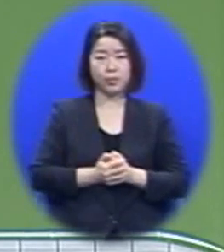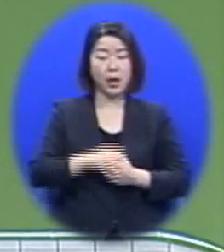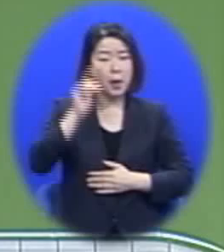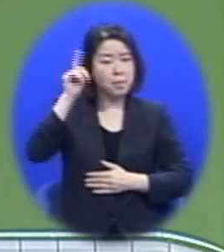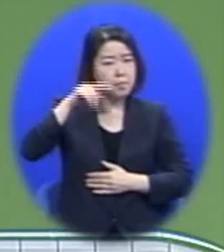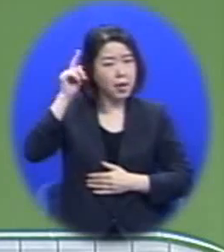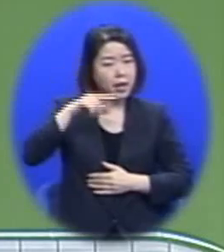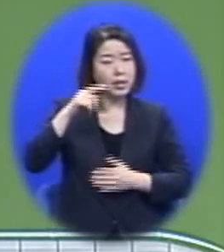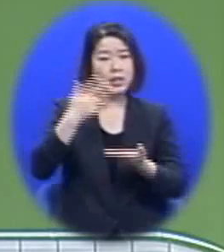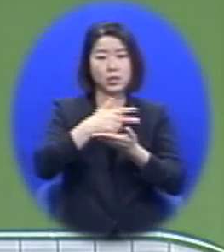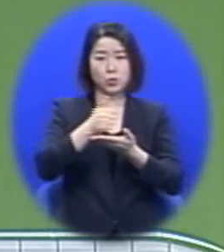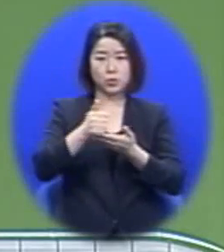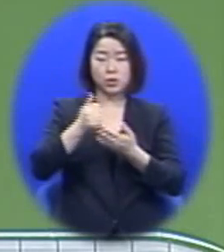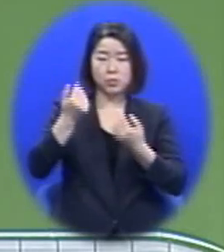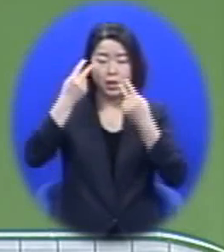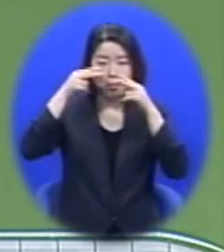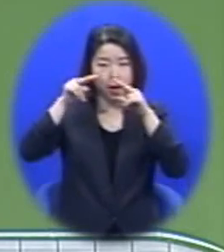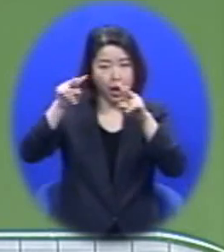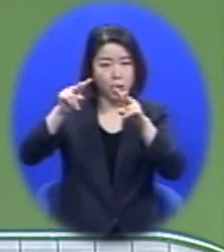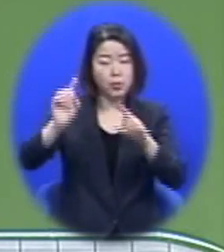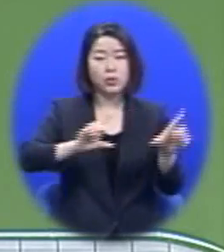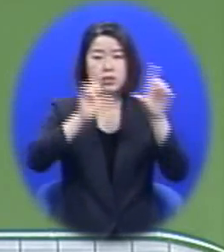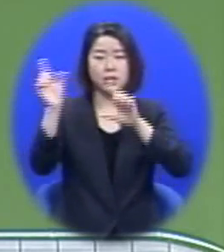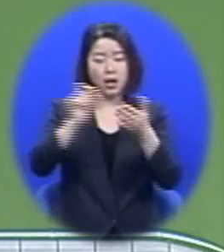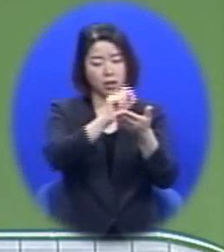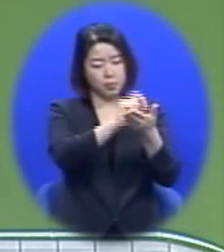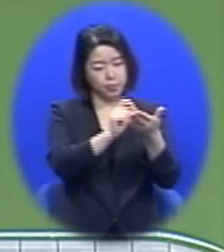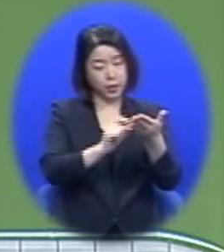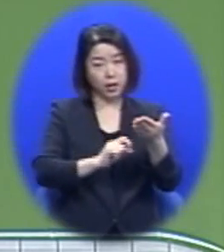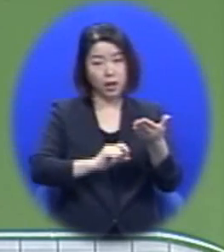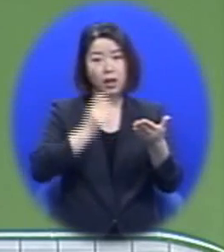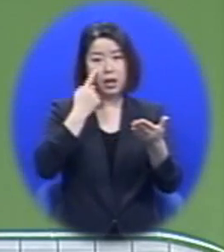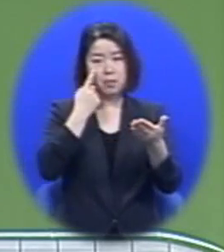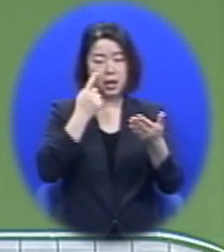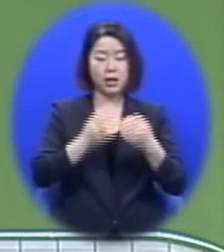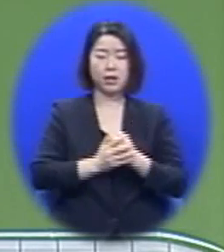매일 주님을 바라보는 생활을 기록해 보십시오.